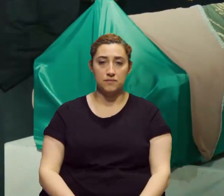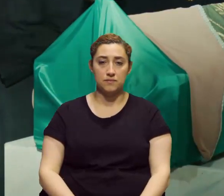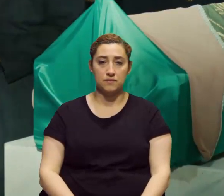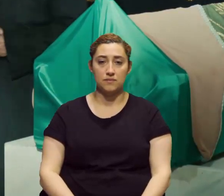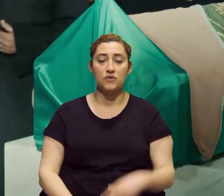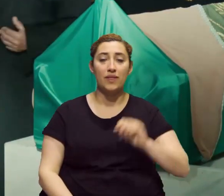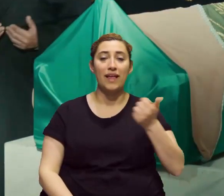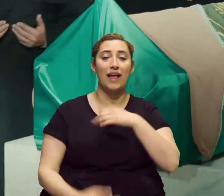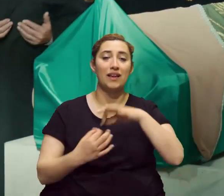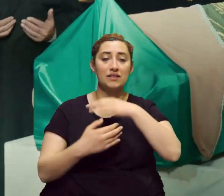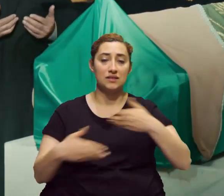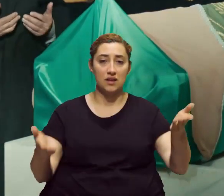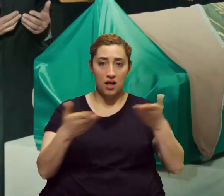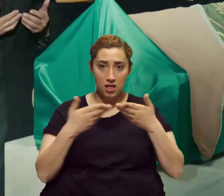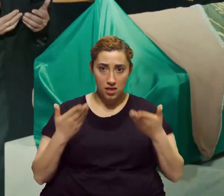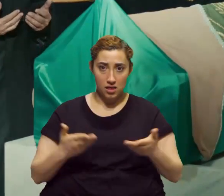Muhterem cemaat.